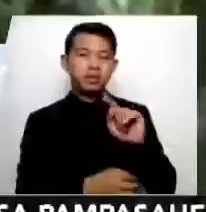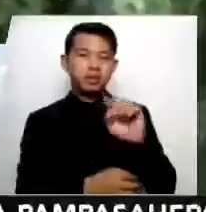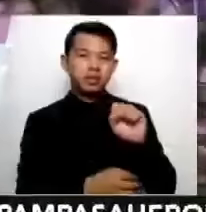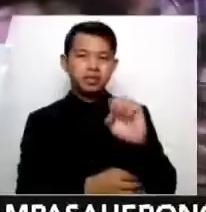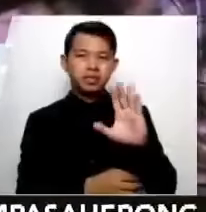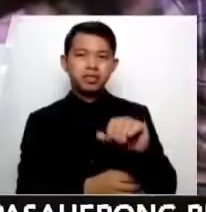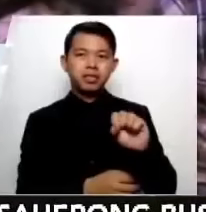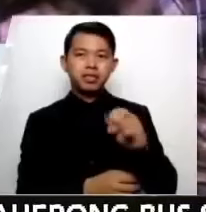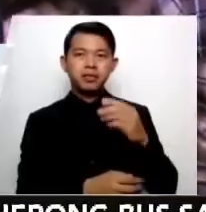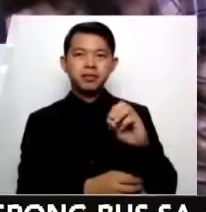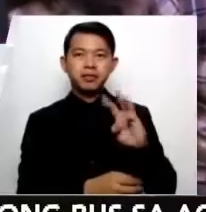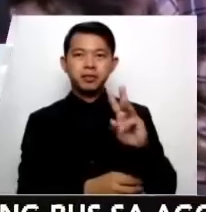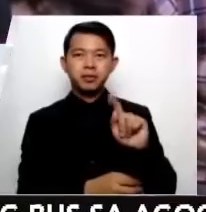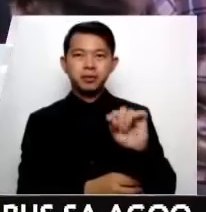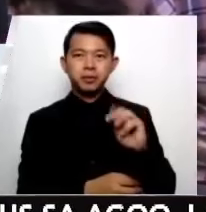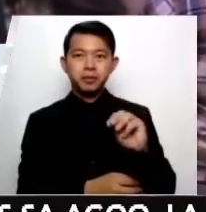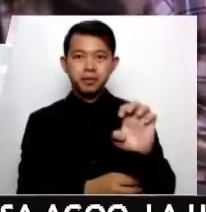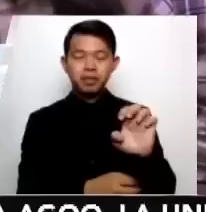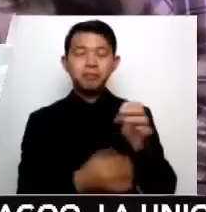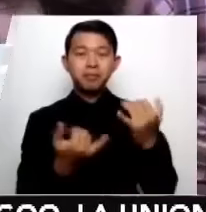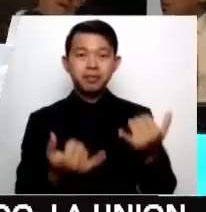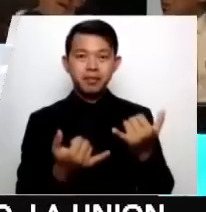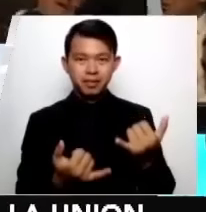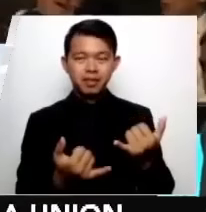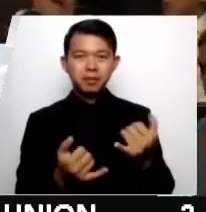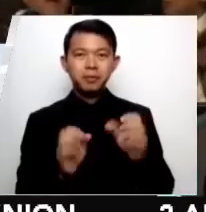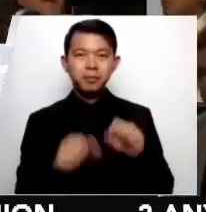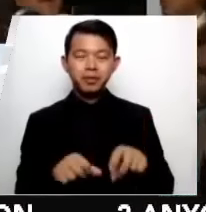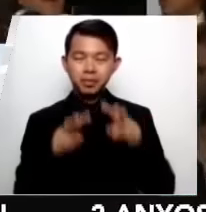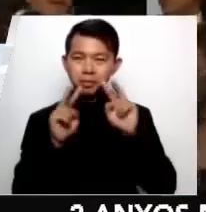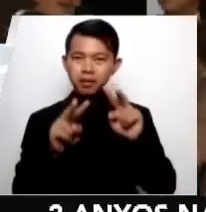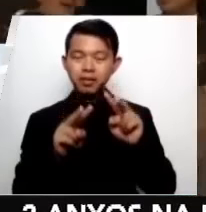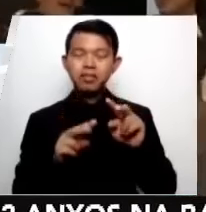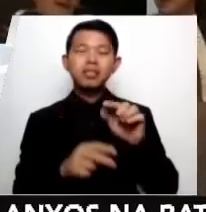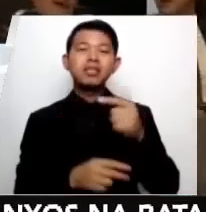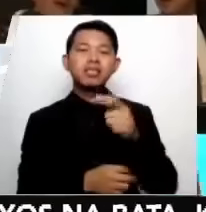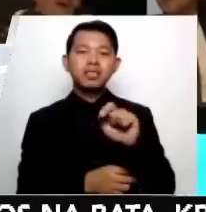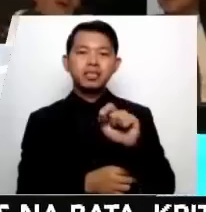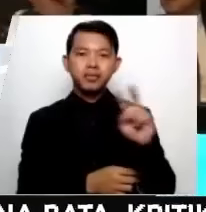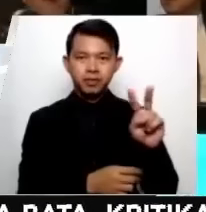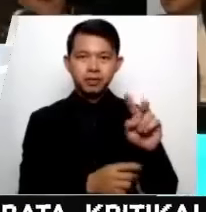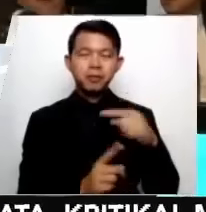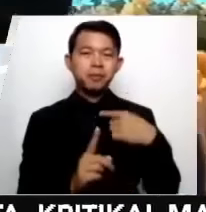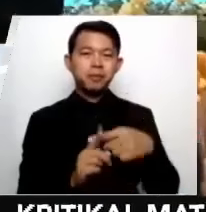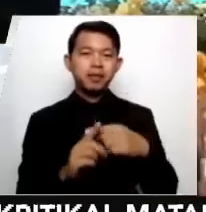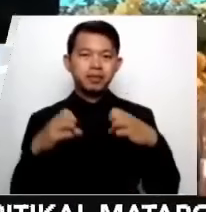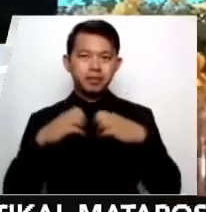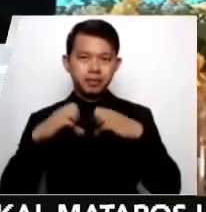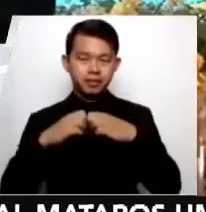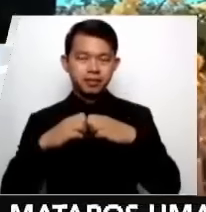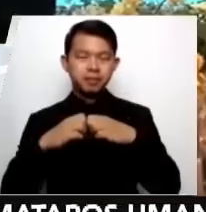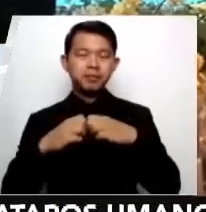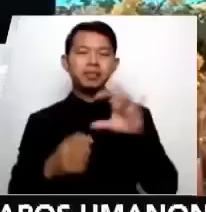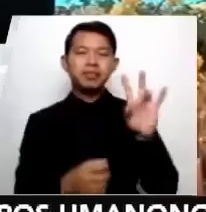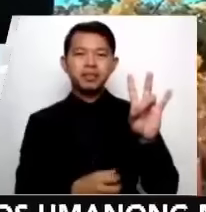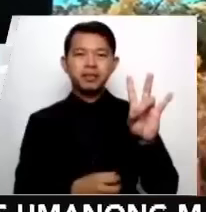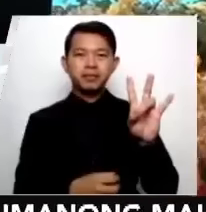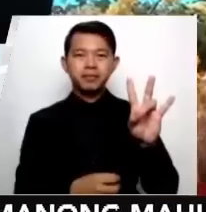Showtime, mapapanood na hindi lang sa GTV, pati na rin sa GMA 7. Sa hanay ng